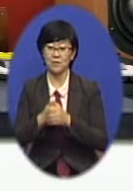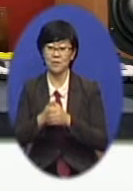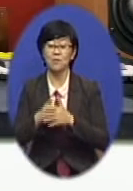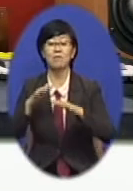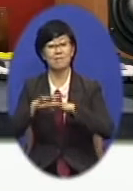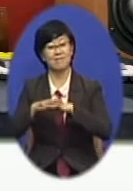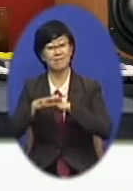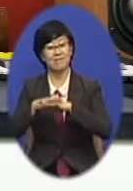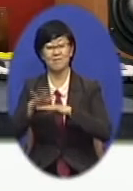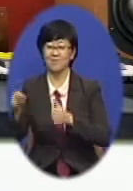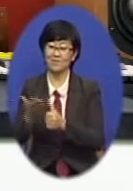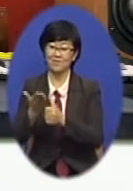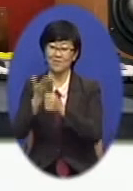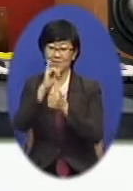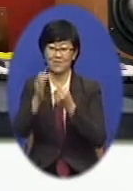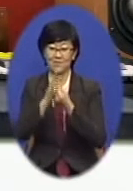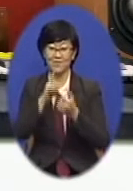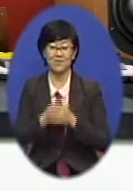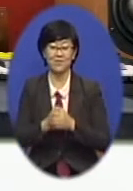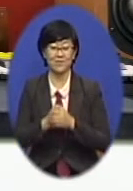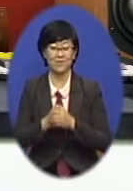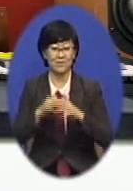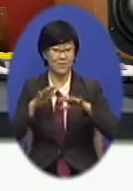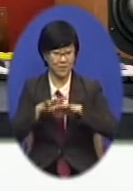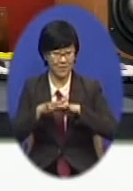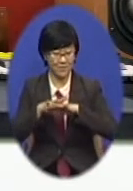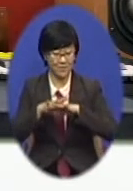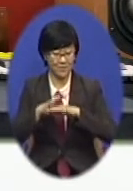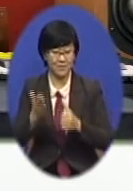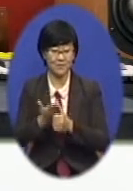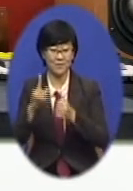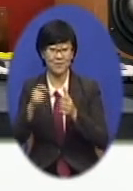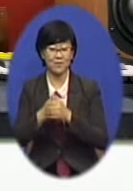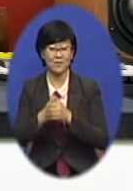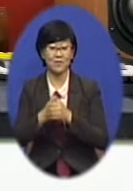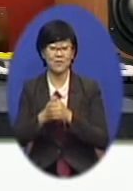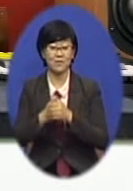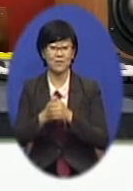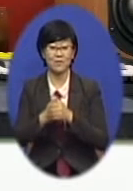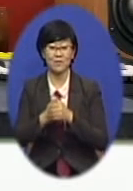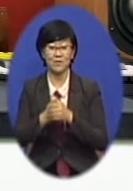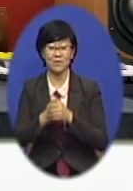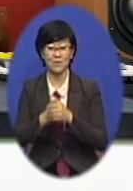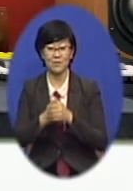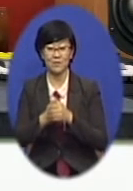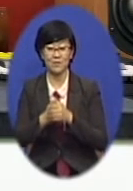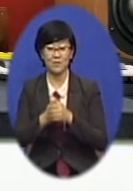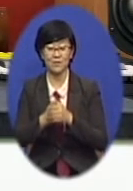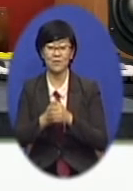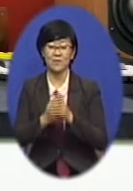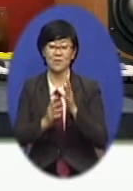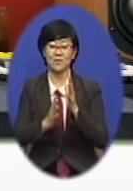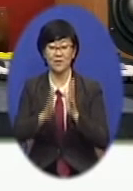밭에 좀 하고 농사. 그러니까 아, 밭에서 예. 어떤 농사? 예. 어떤 농사? 아니 뭐 그냥 채소 심고